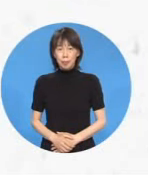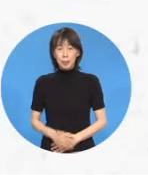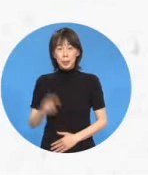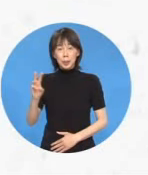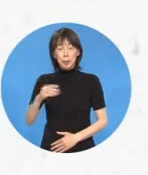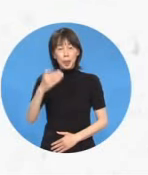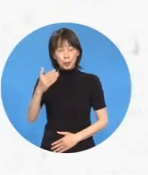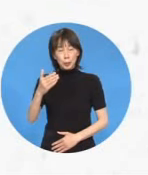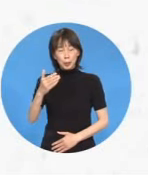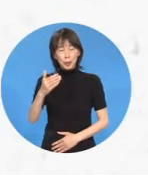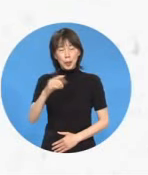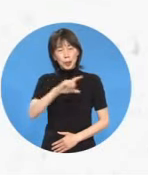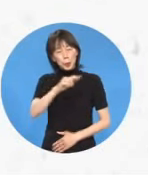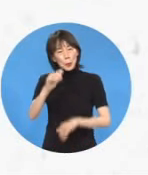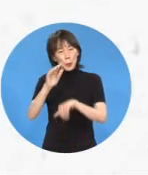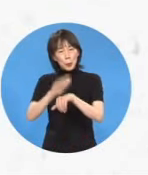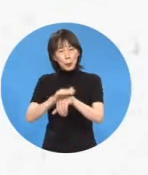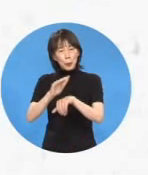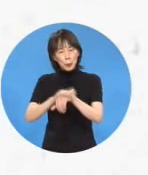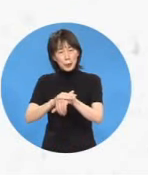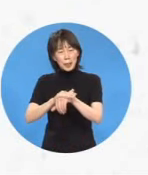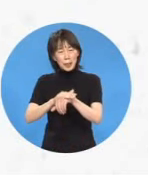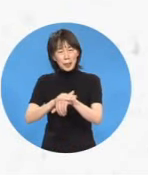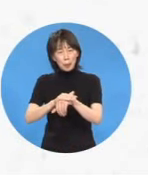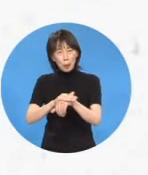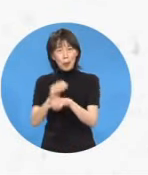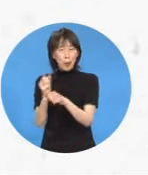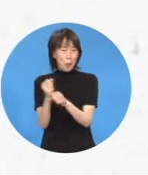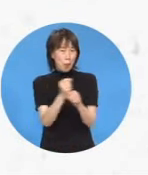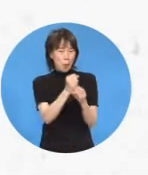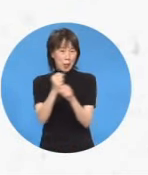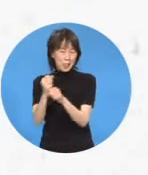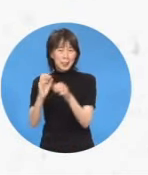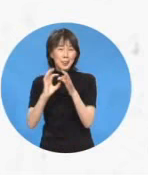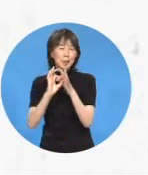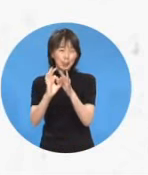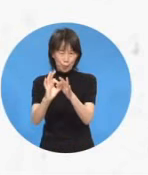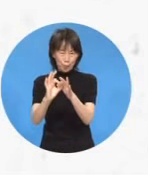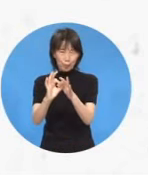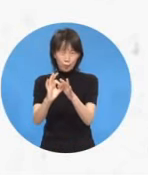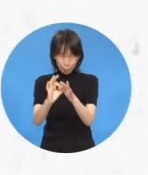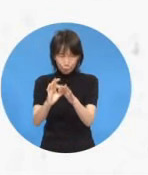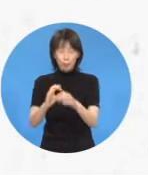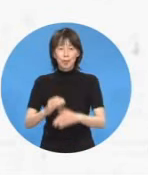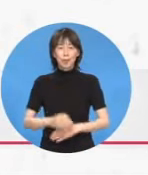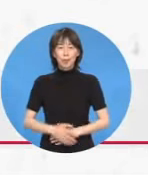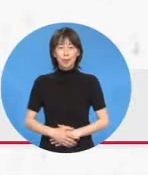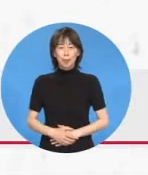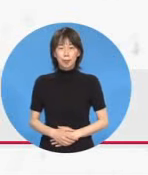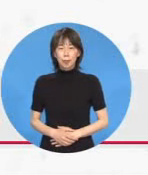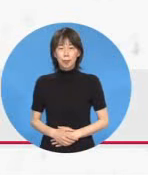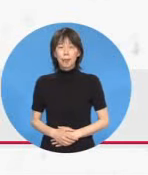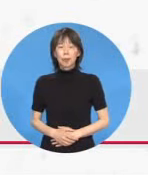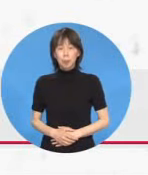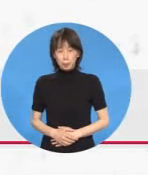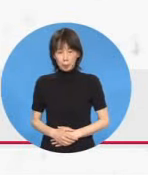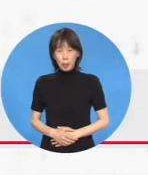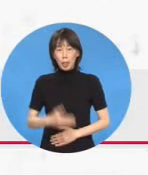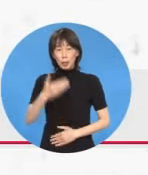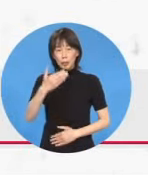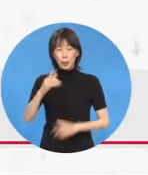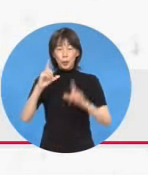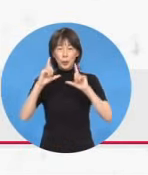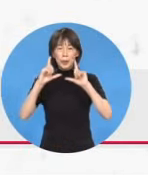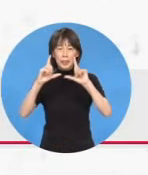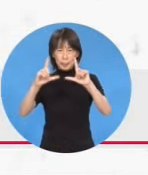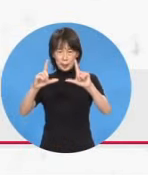はこれからも様々な形で子供たちの明日を応援し続けますそれではここで